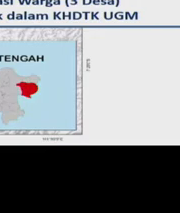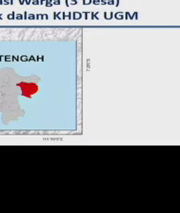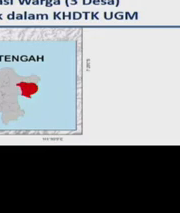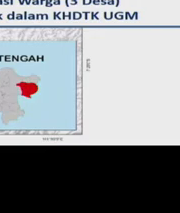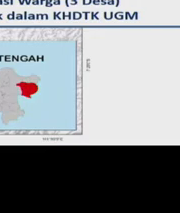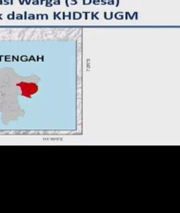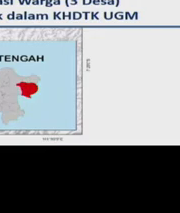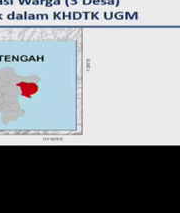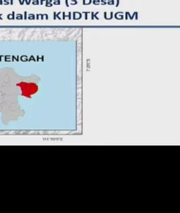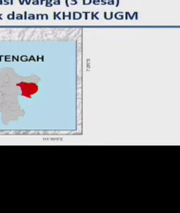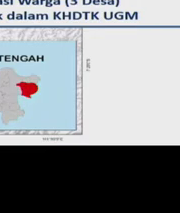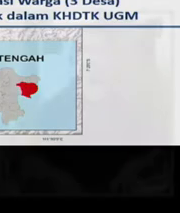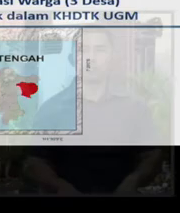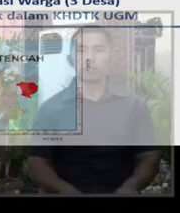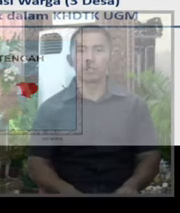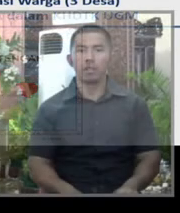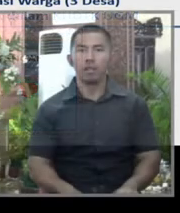Kemudian,